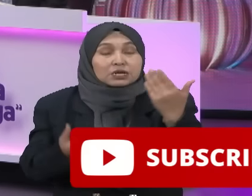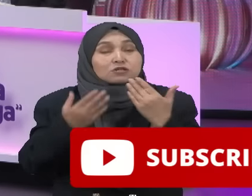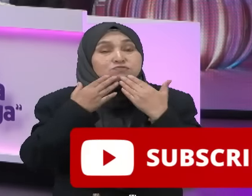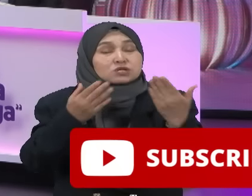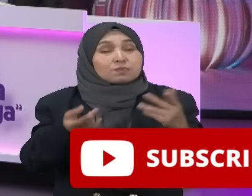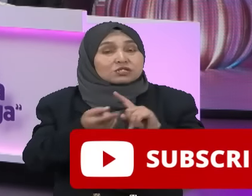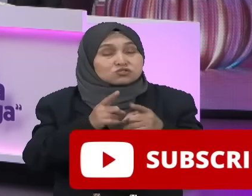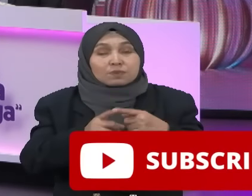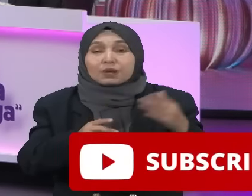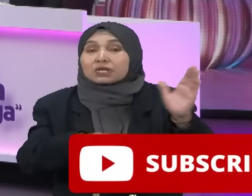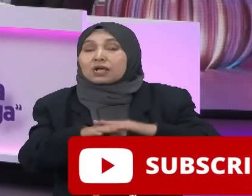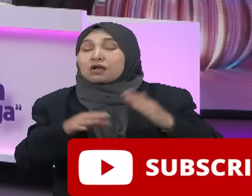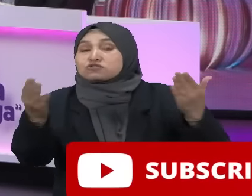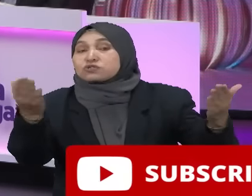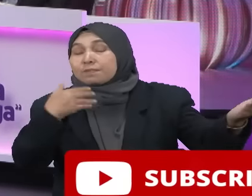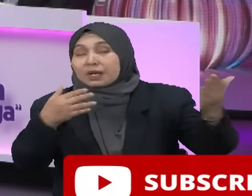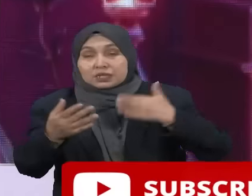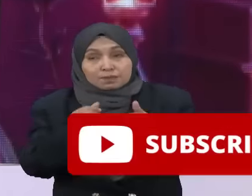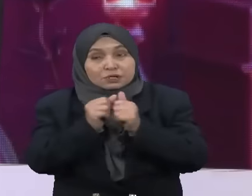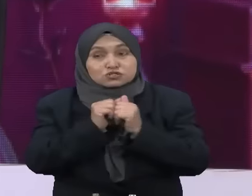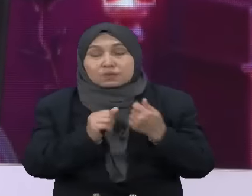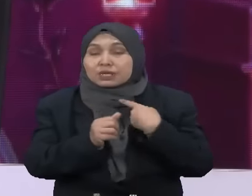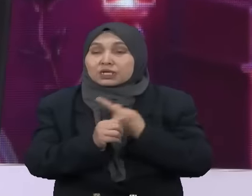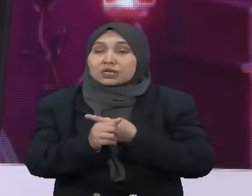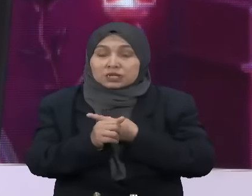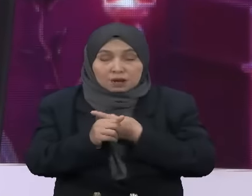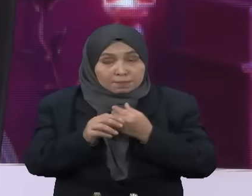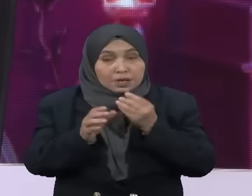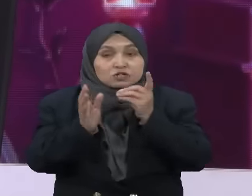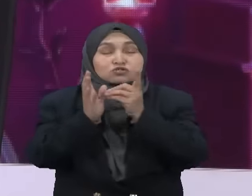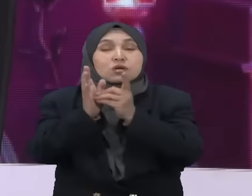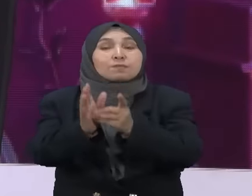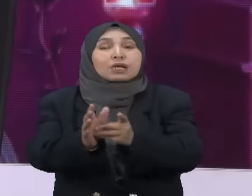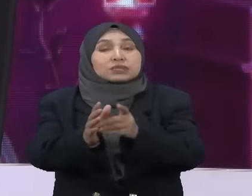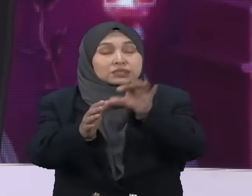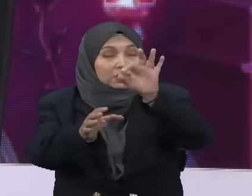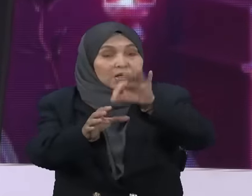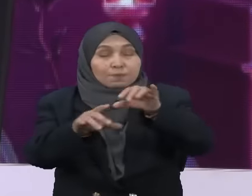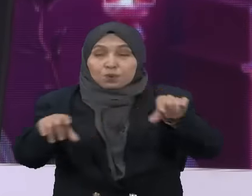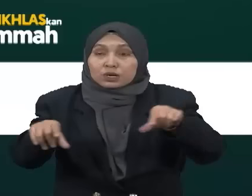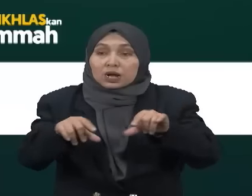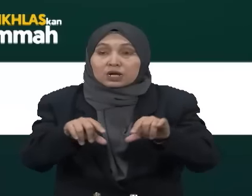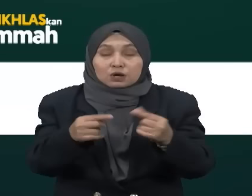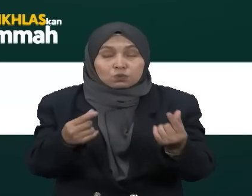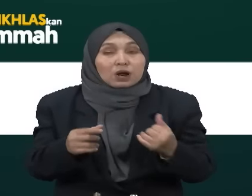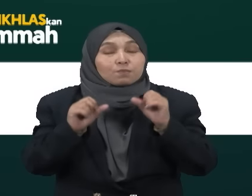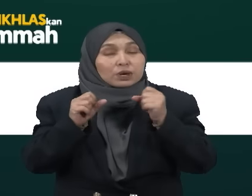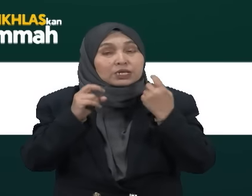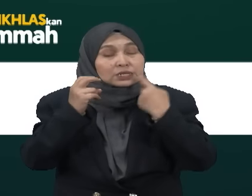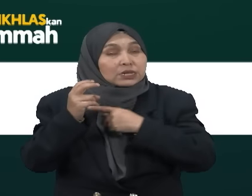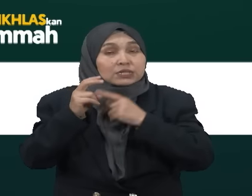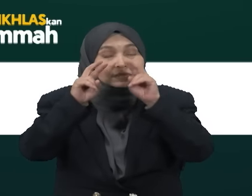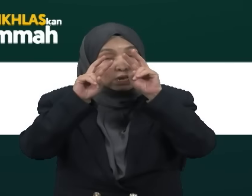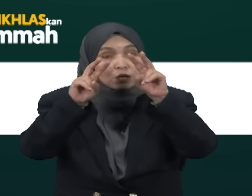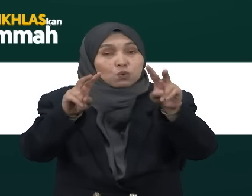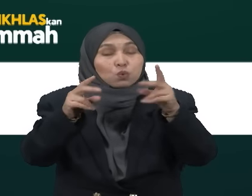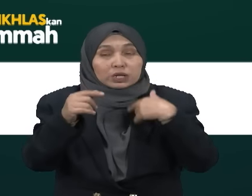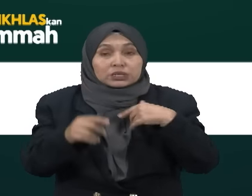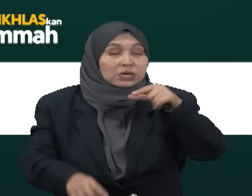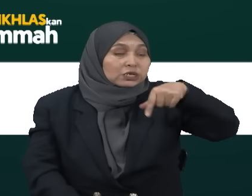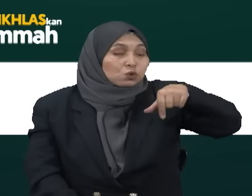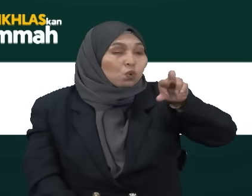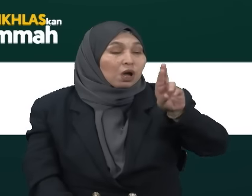Saya mengajak kepada semua untuk sama-sama kita turut menyumbang dalam tabung gerakan Al-Quran. Boleh kita lihat ada scan, ada QR code